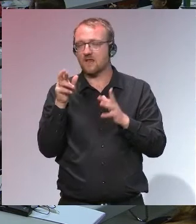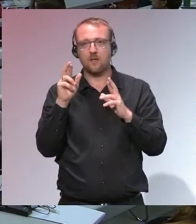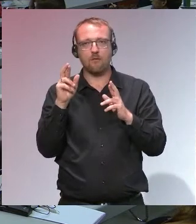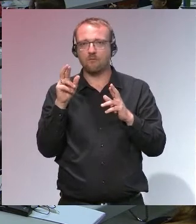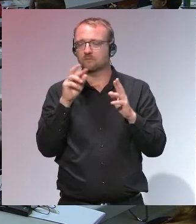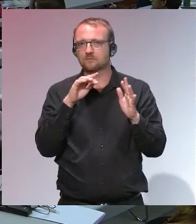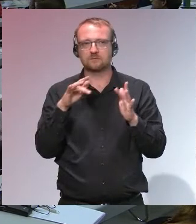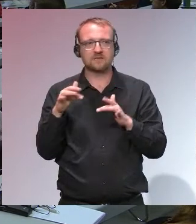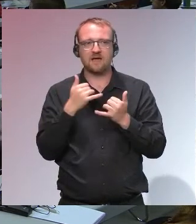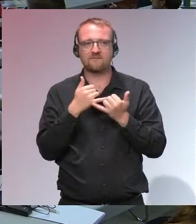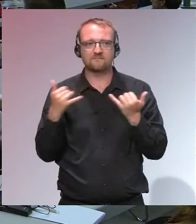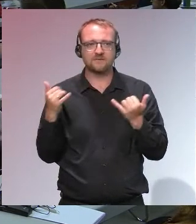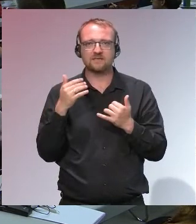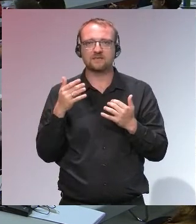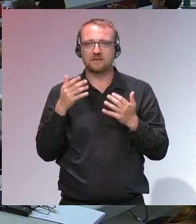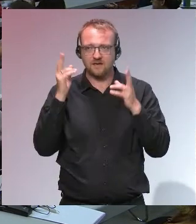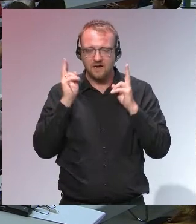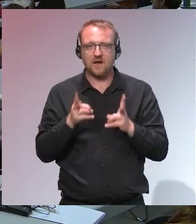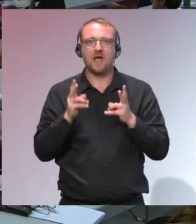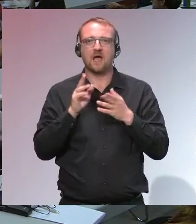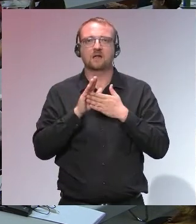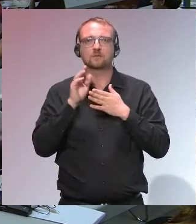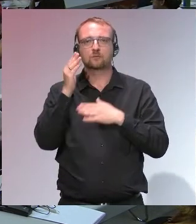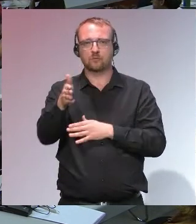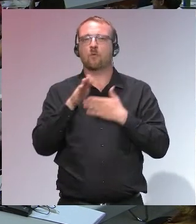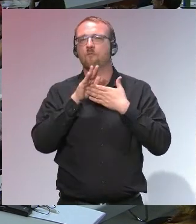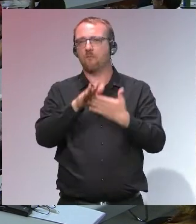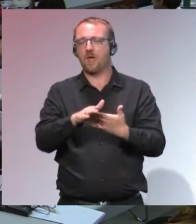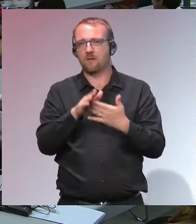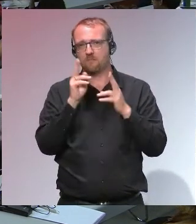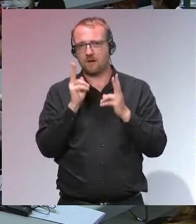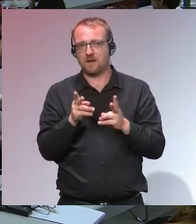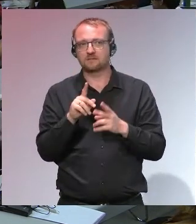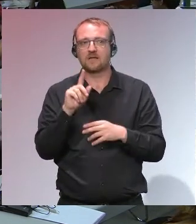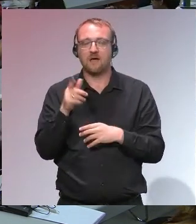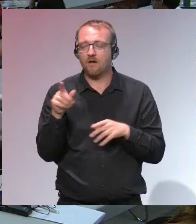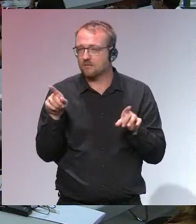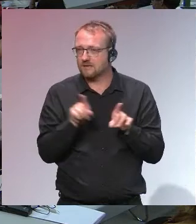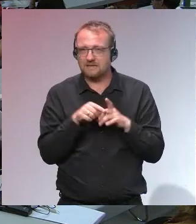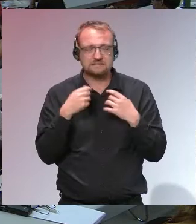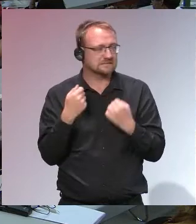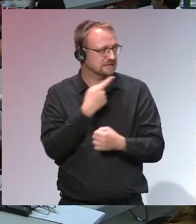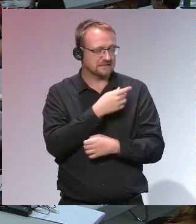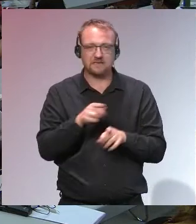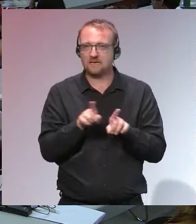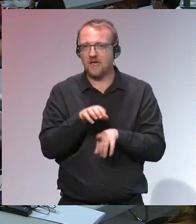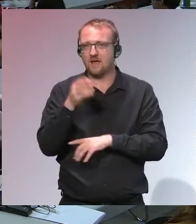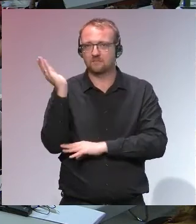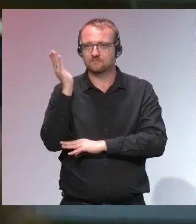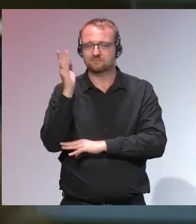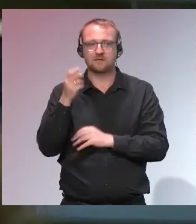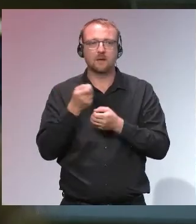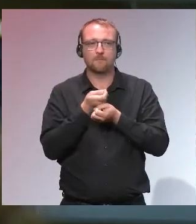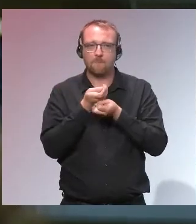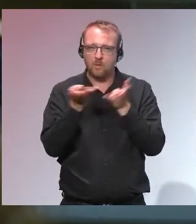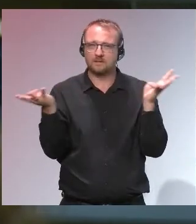mehr auf ein Bestehen in der Zukunft. Und das hängt, wie Sie ausgeführt haben, sicherlich auch mit den multiplen